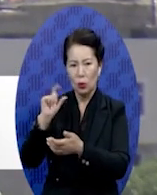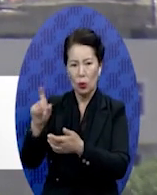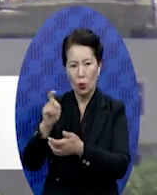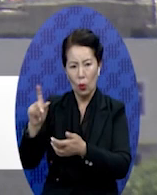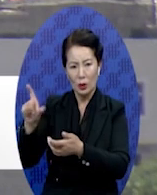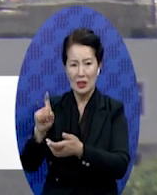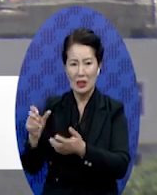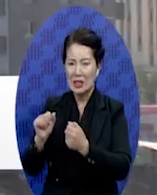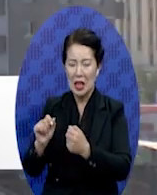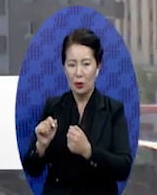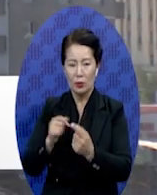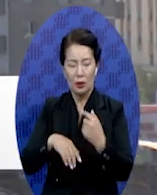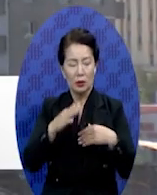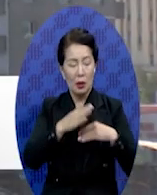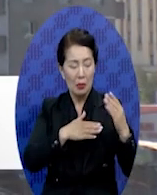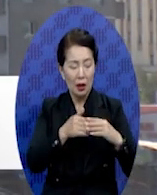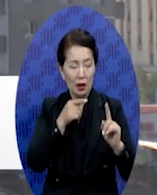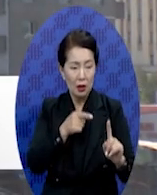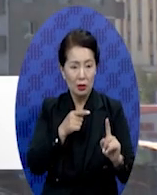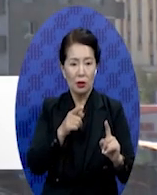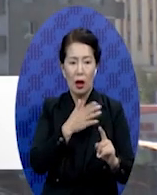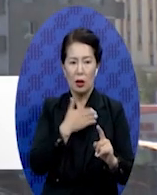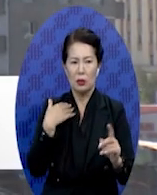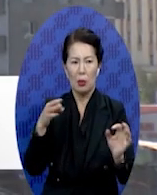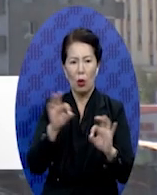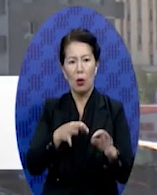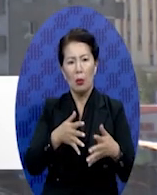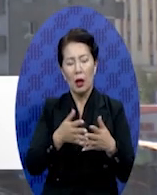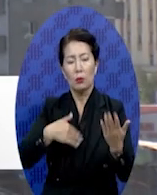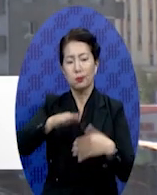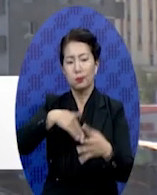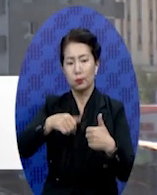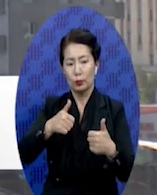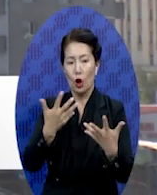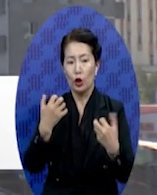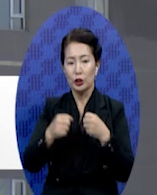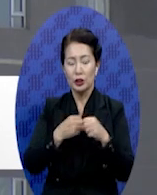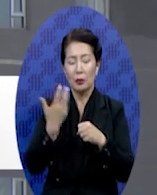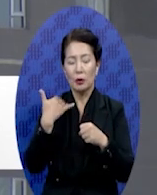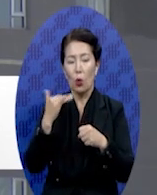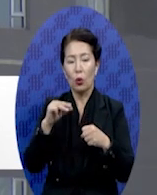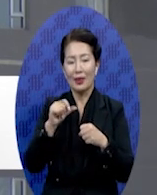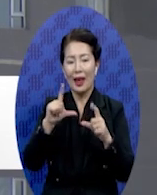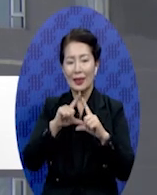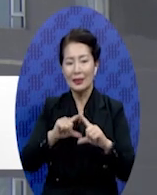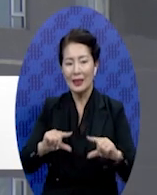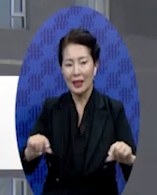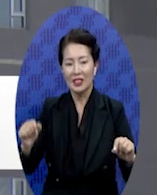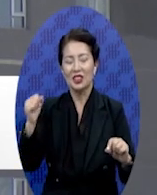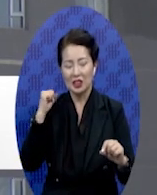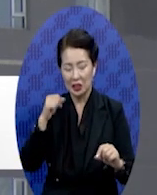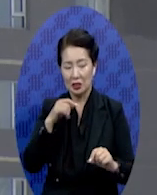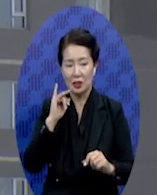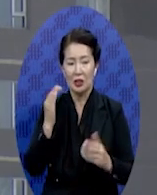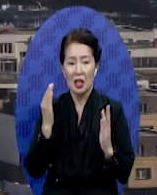шаардлагагүй болно. Иргэд барилга орон сууцны компаниудын эзэнгүй байр эргэлтэнд орж бид олон жил ярьсан утаанаасаа сална гэдгийг их сурвалжууд хэлж